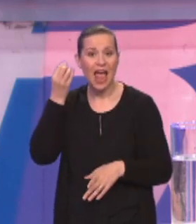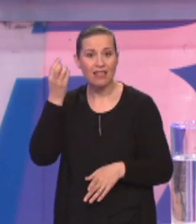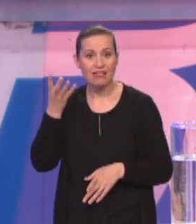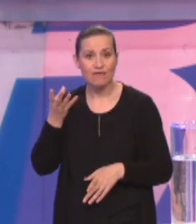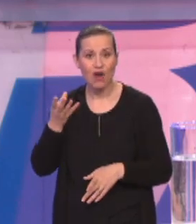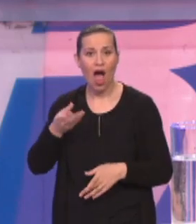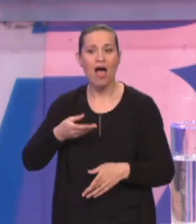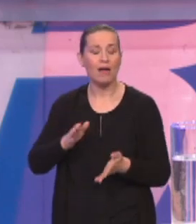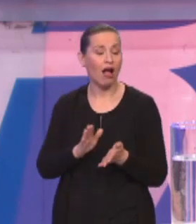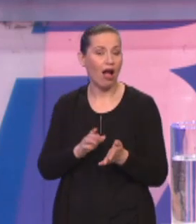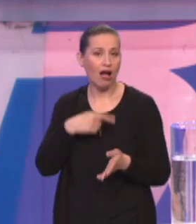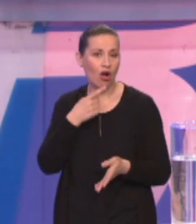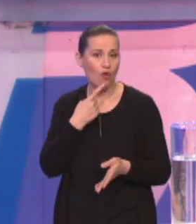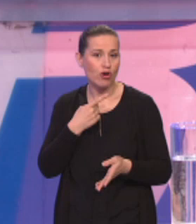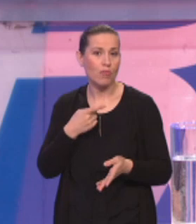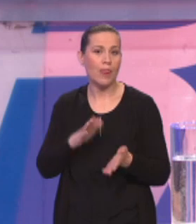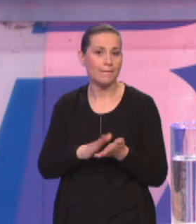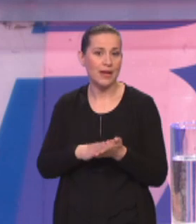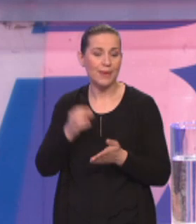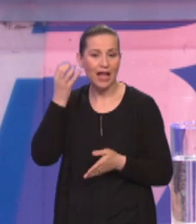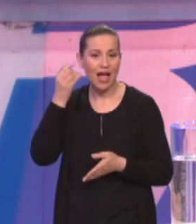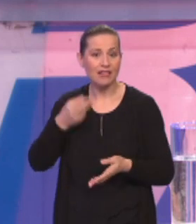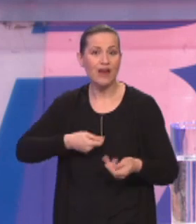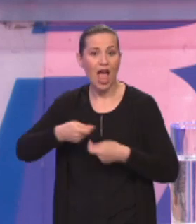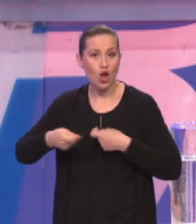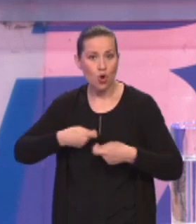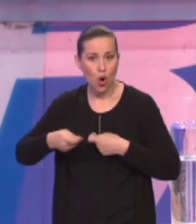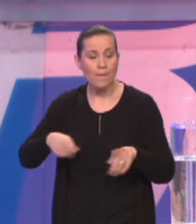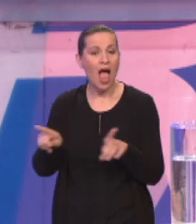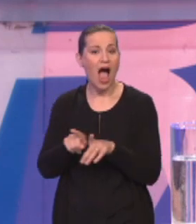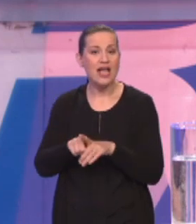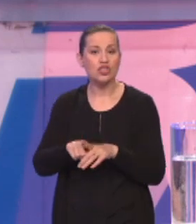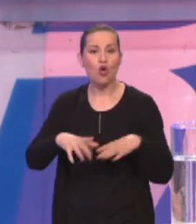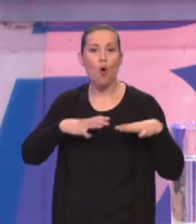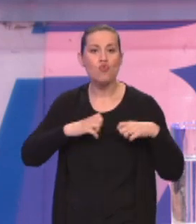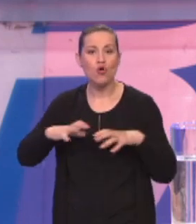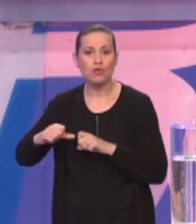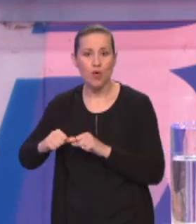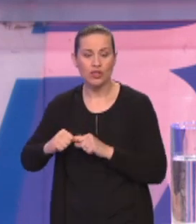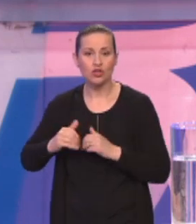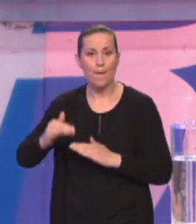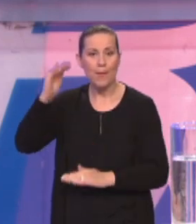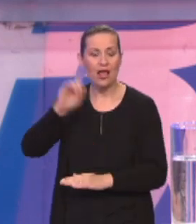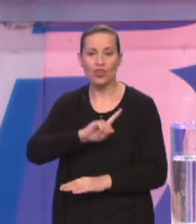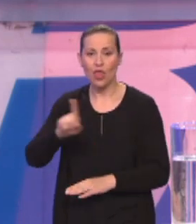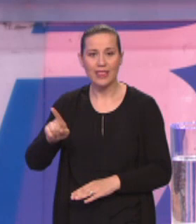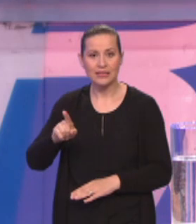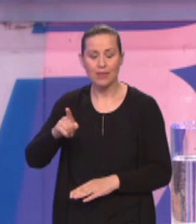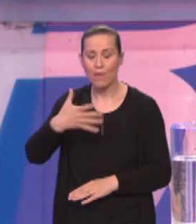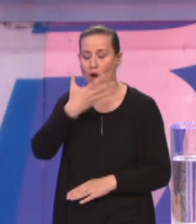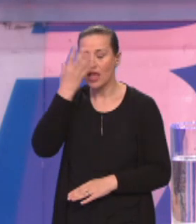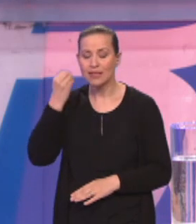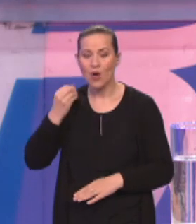kreativnoj ekonomiji. Vidjeli smo brojne projekte, ali i u tom svakom gospodarskom rastu ne smijemo zaboraviti na